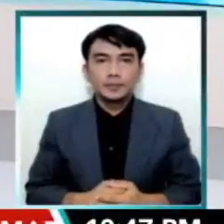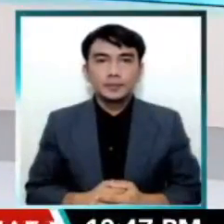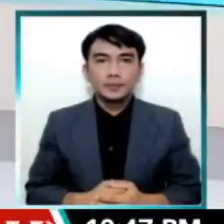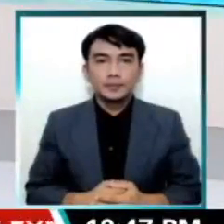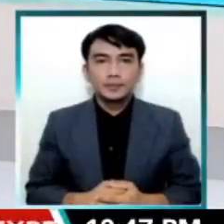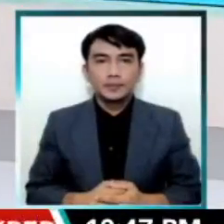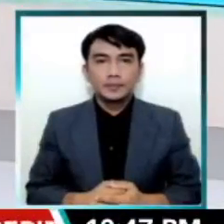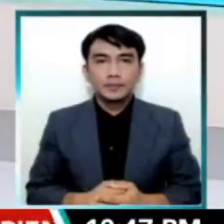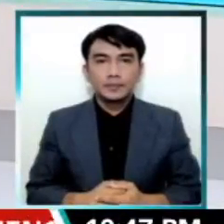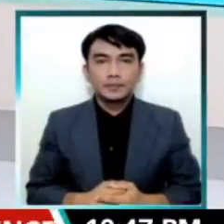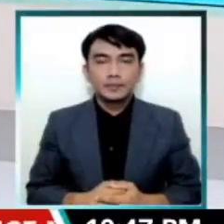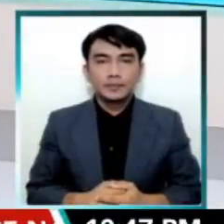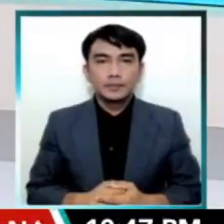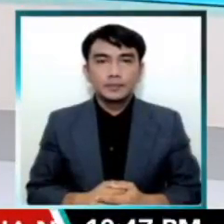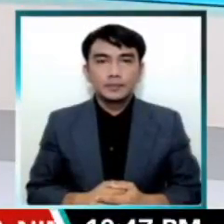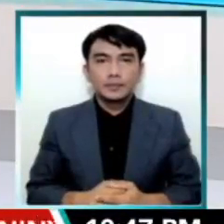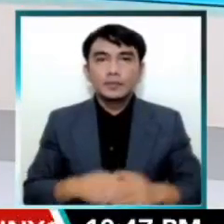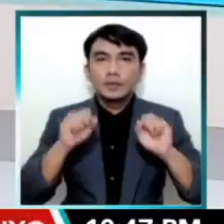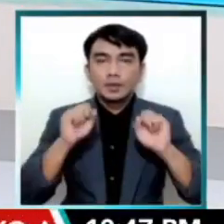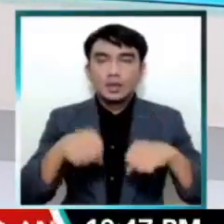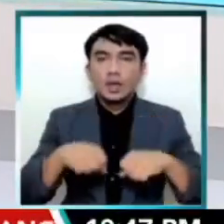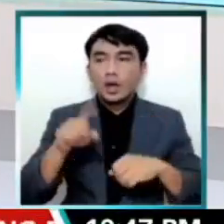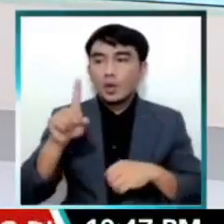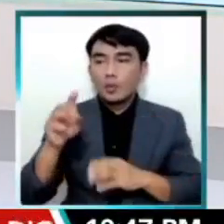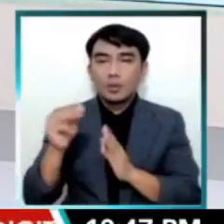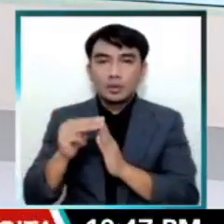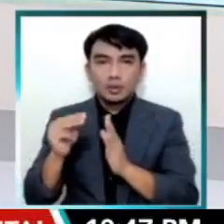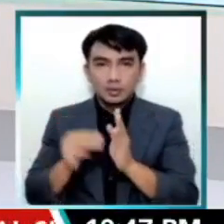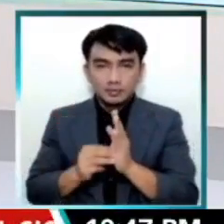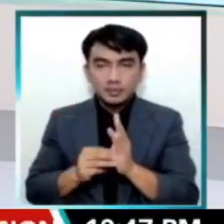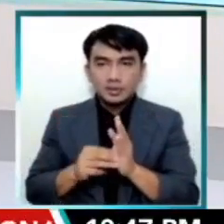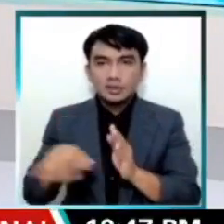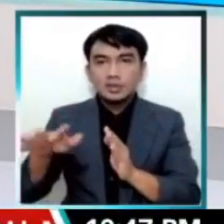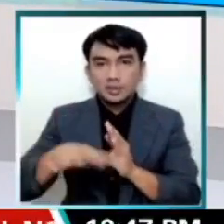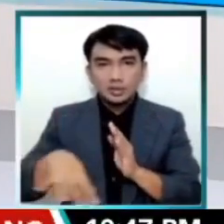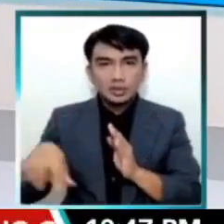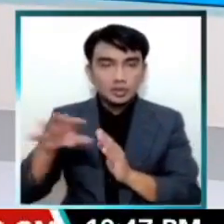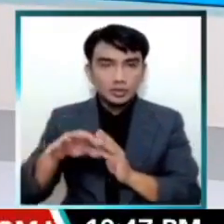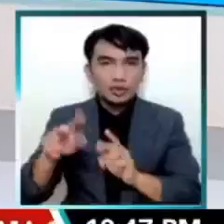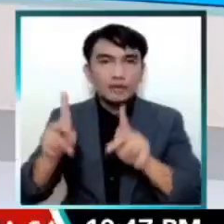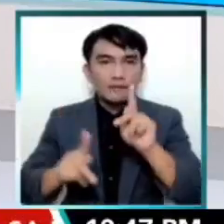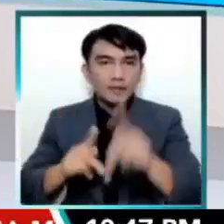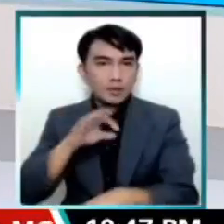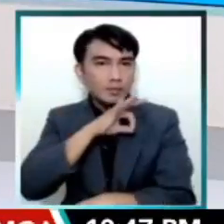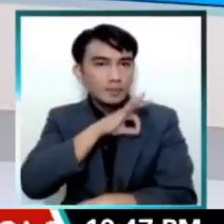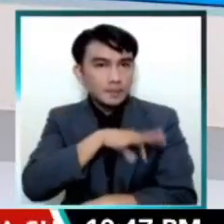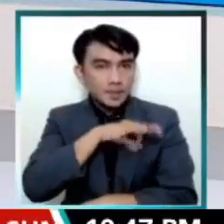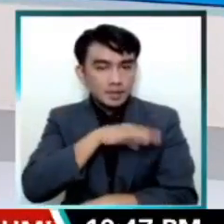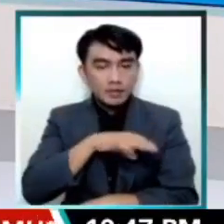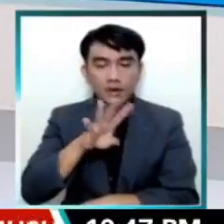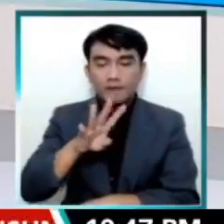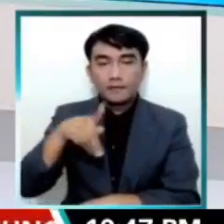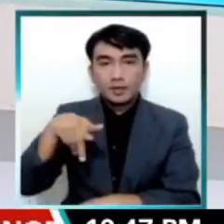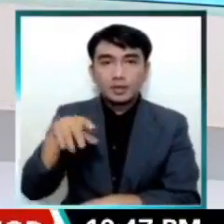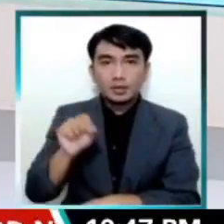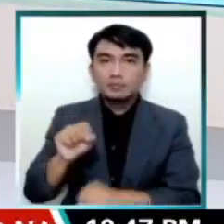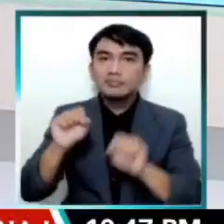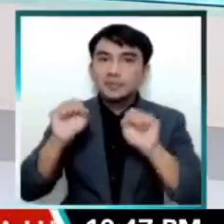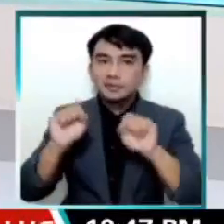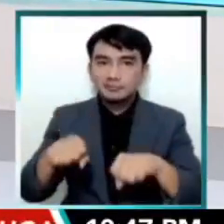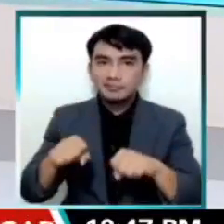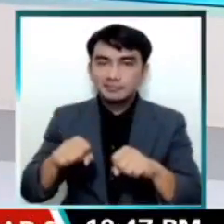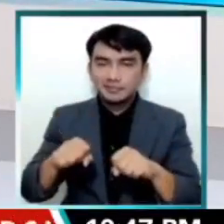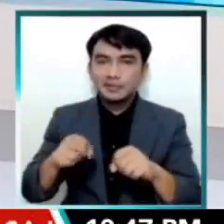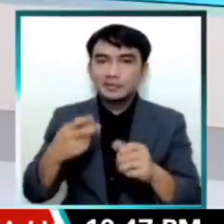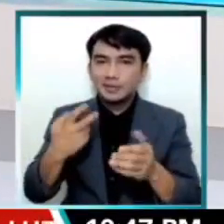Posibleng halos 1 milyong benepisyaryo ng Pantawid Pamilyang Pilipino Program o 4Ps ang matanggal sa listahan ng recipients